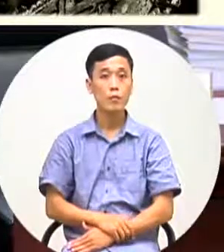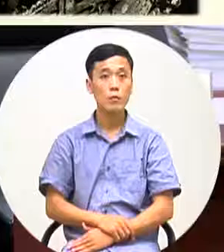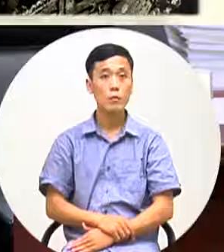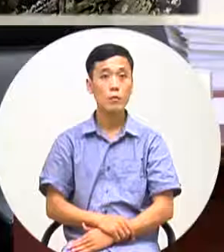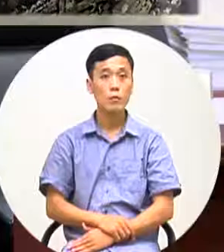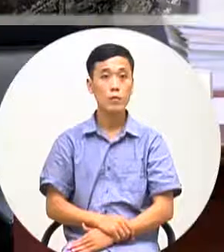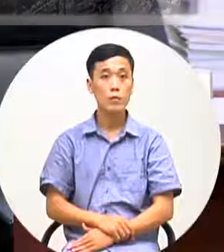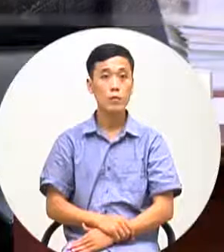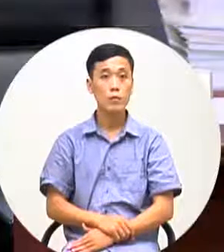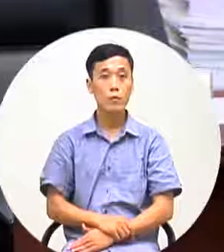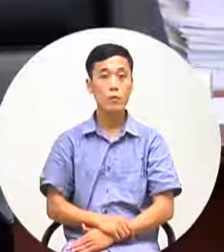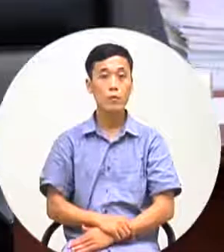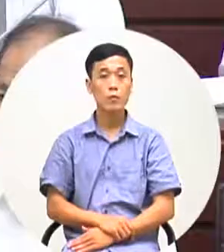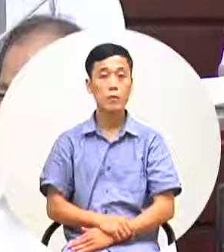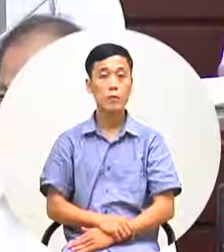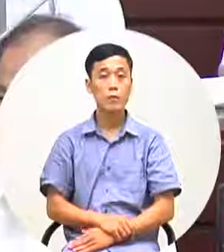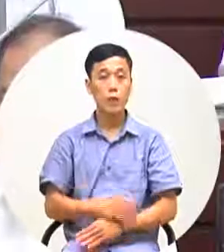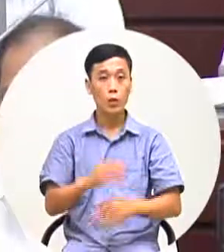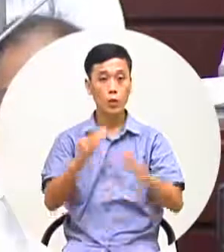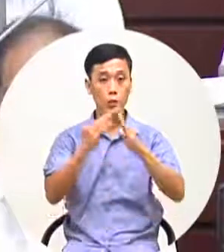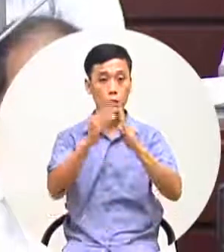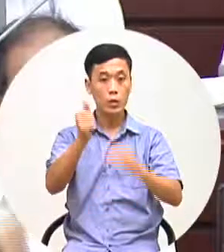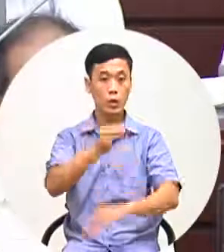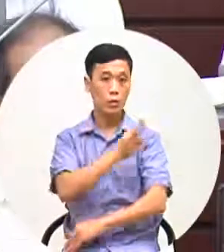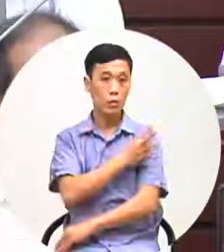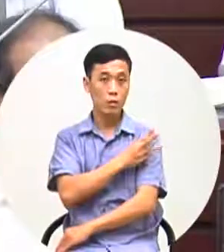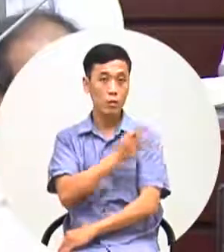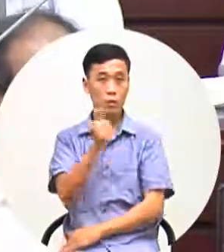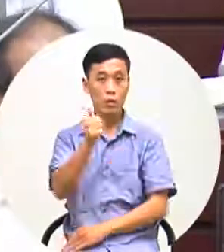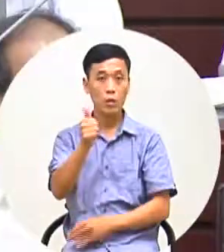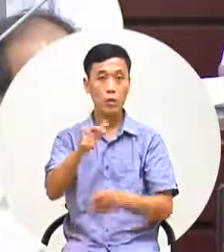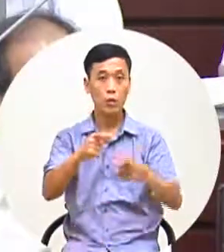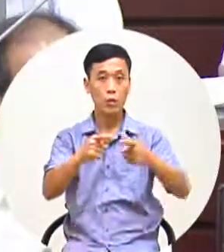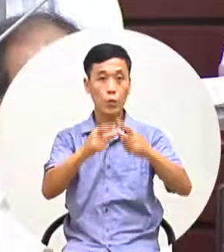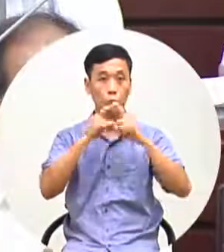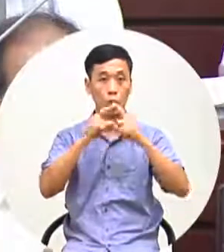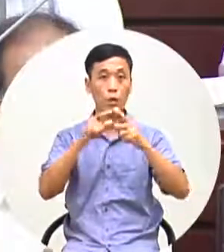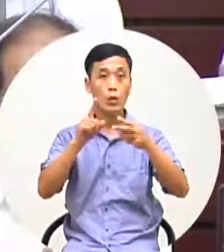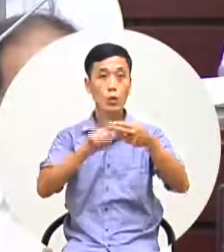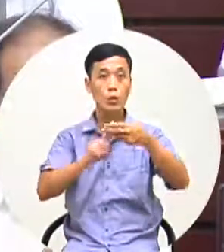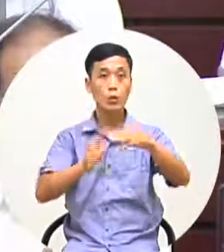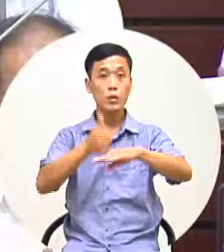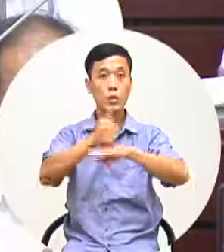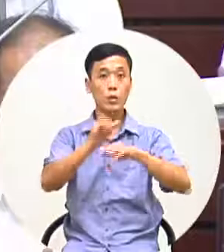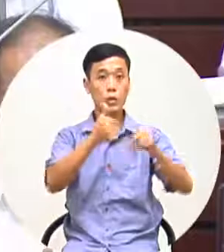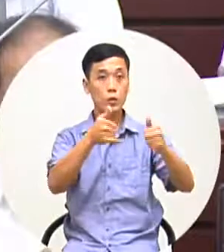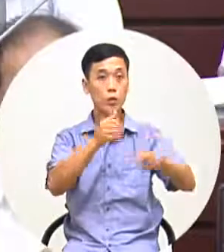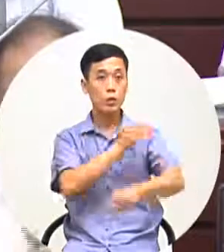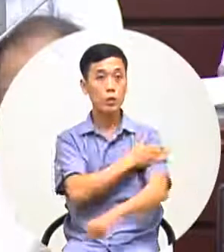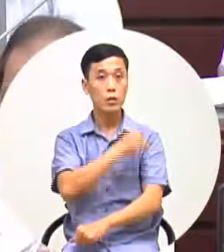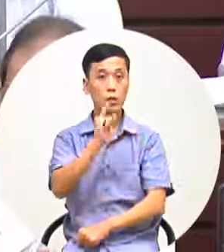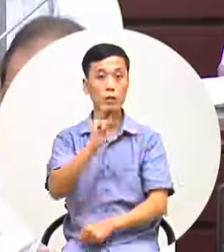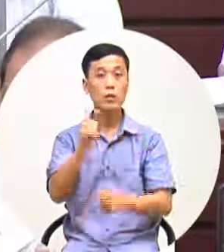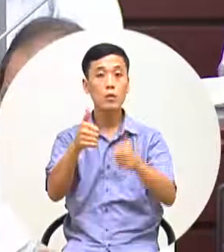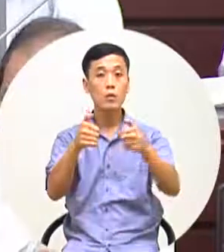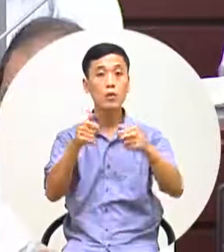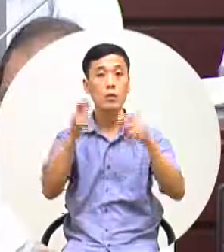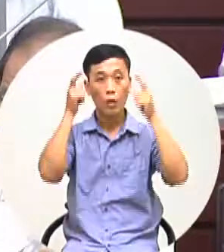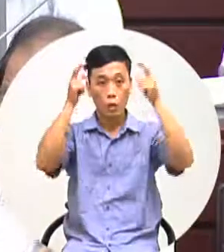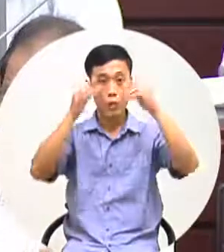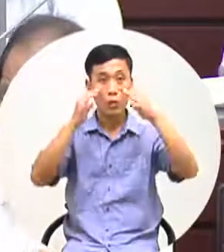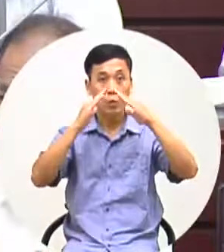赵局长，请答复。 谢谢主席，谢谢陈议员哈。高雄市所有的乔